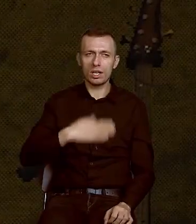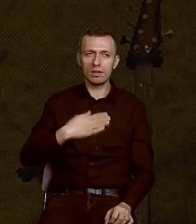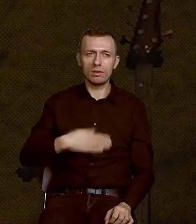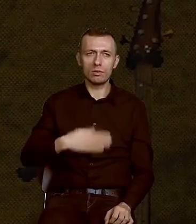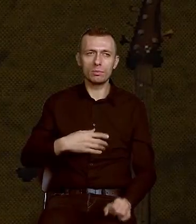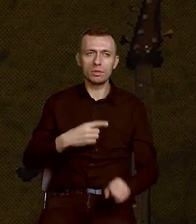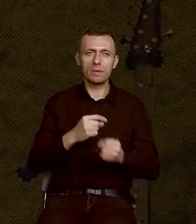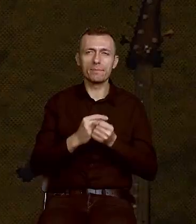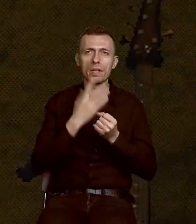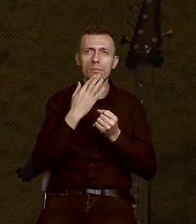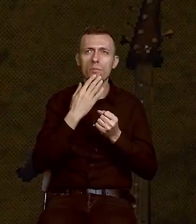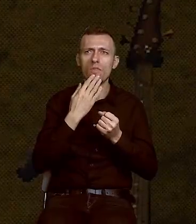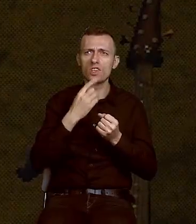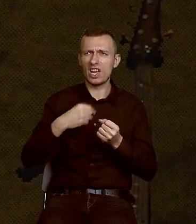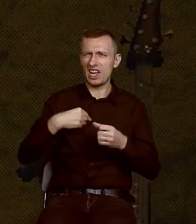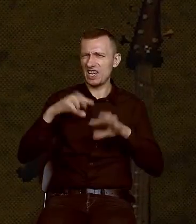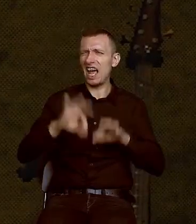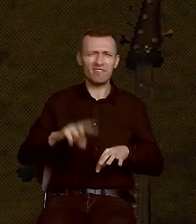Wróćmy raz jeszcze do Księgi Rodzaju.